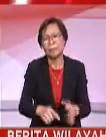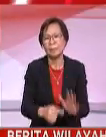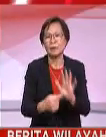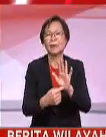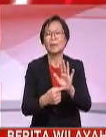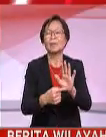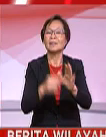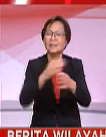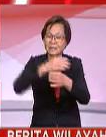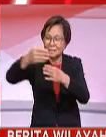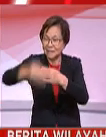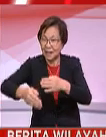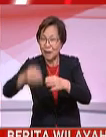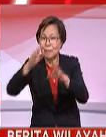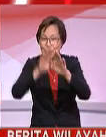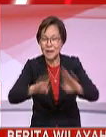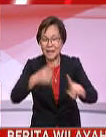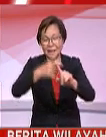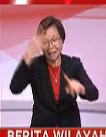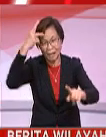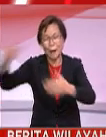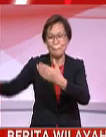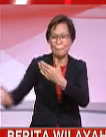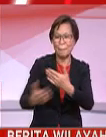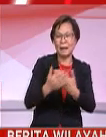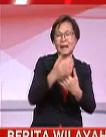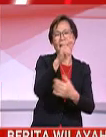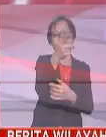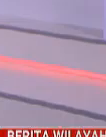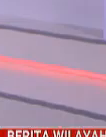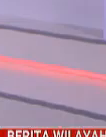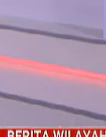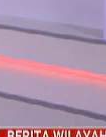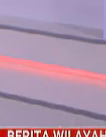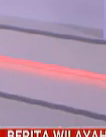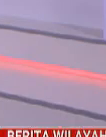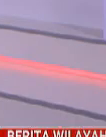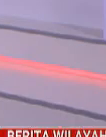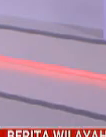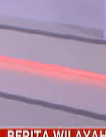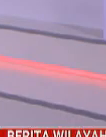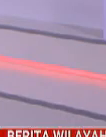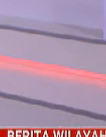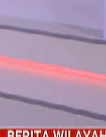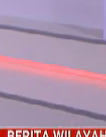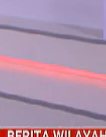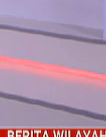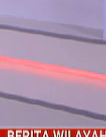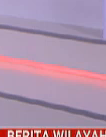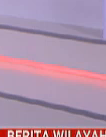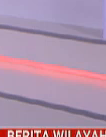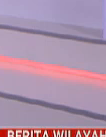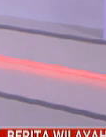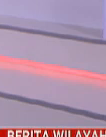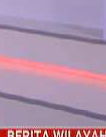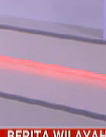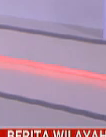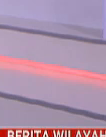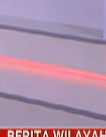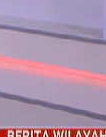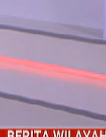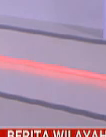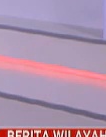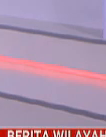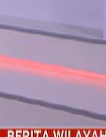Paparan itu mengakhiri perkongsian dari Kelantan. Kembali ke Angkasa Puri untuk berita selanjutnya. Baik Azidi, terima kasih untuk perkongsian